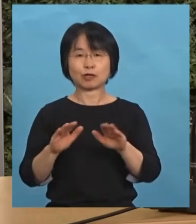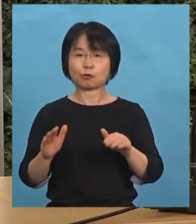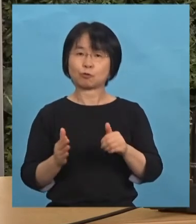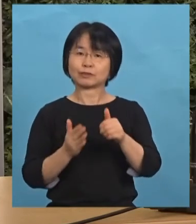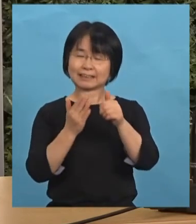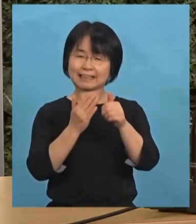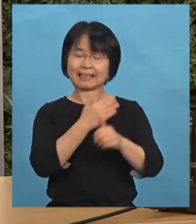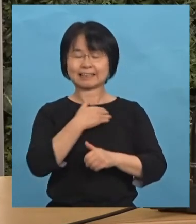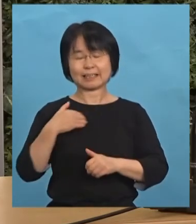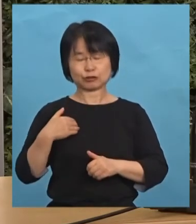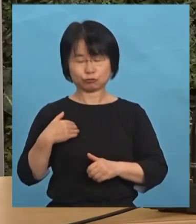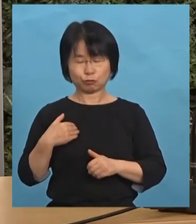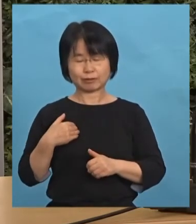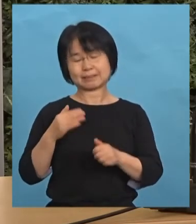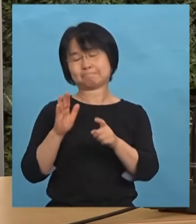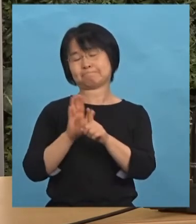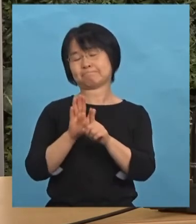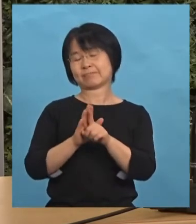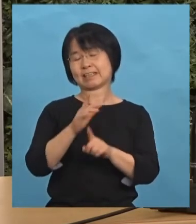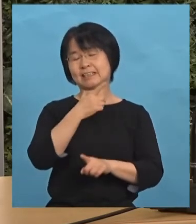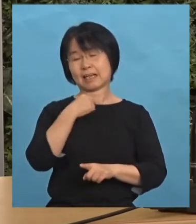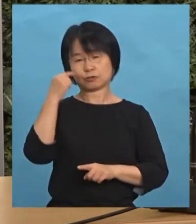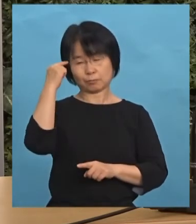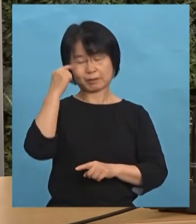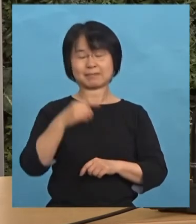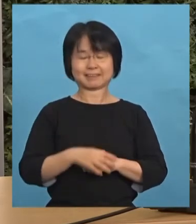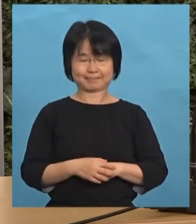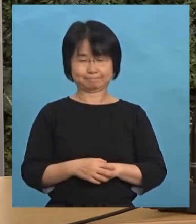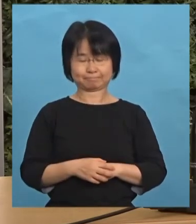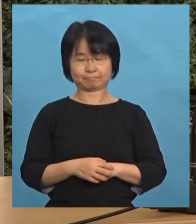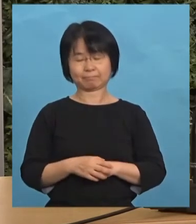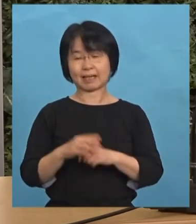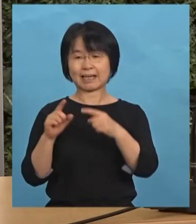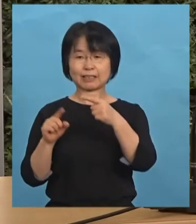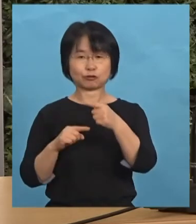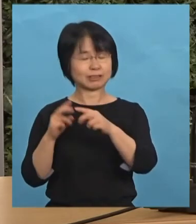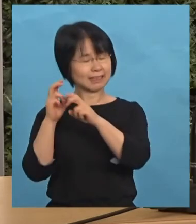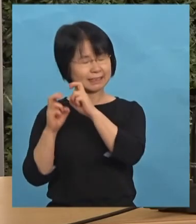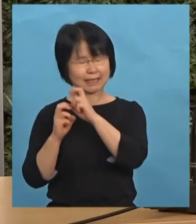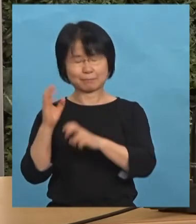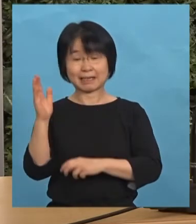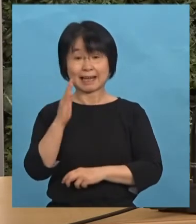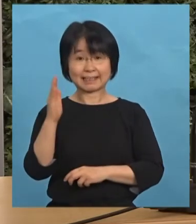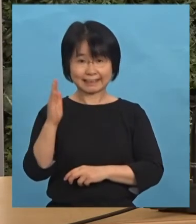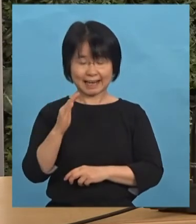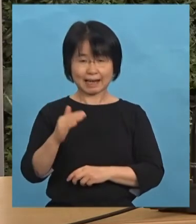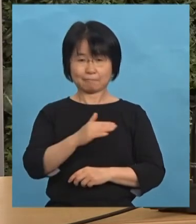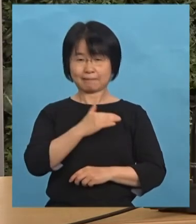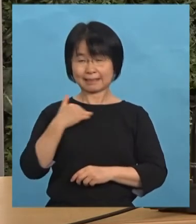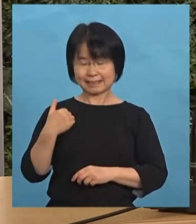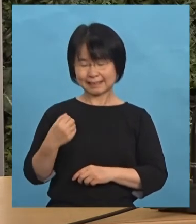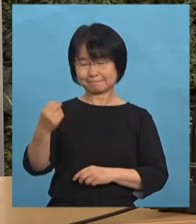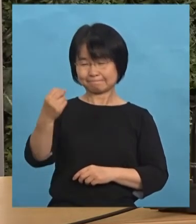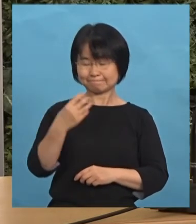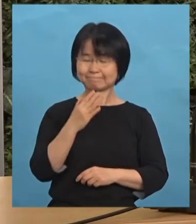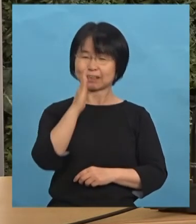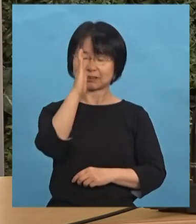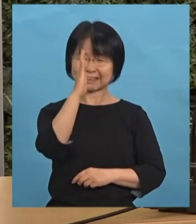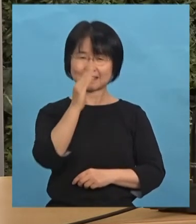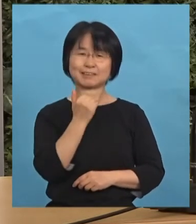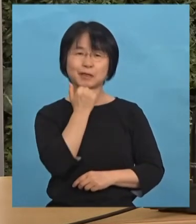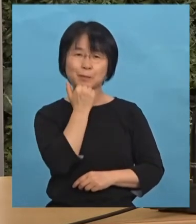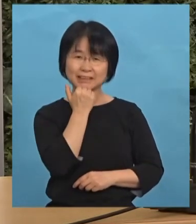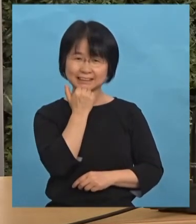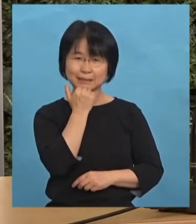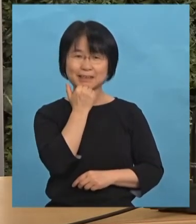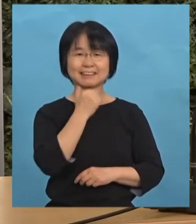させていただきたいと思います。何かあれば一人で悩まず子育てコンシェルジュにお声かけください。お待ちしています